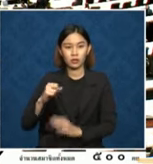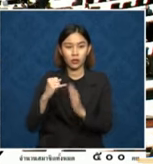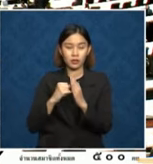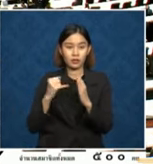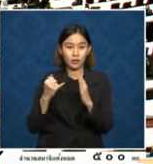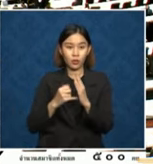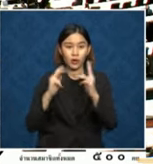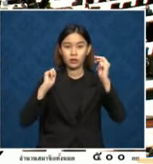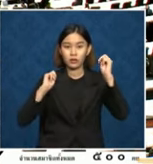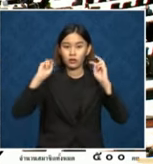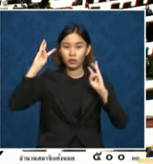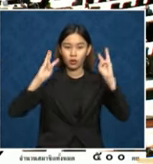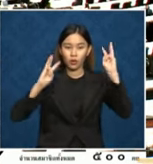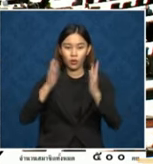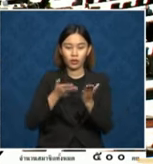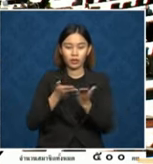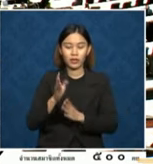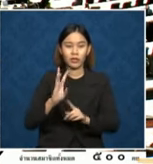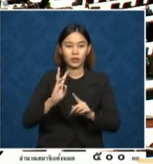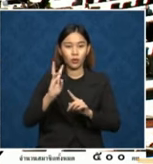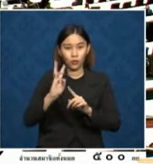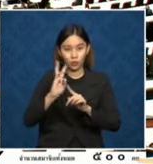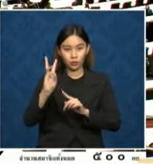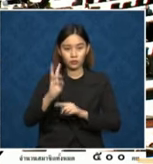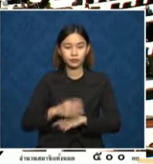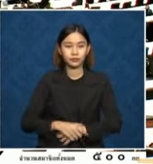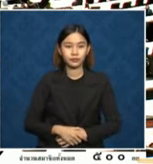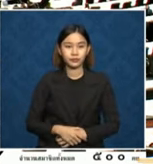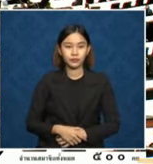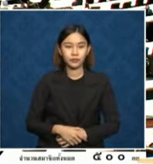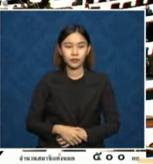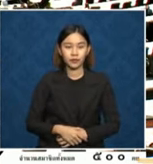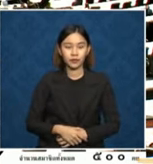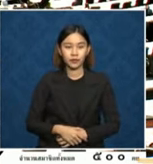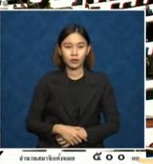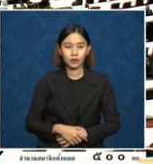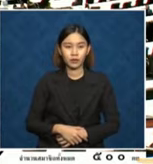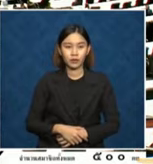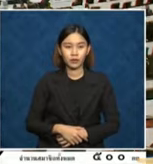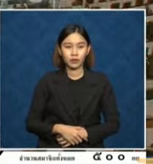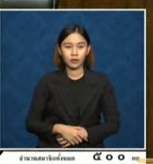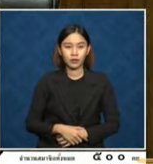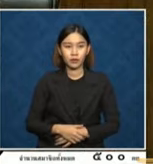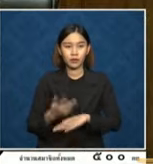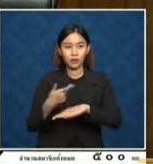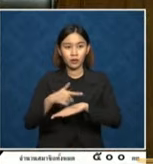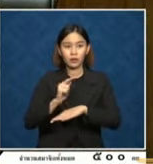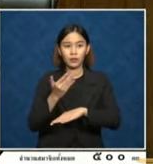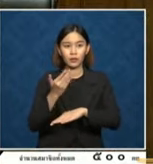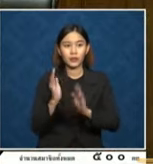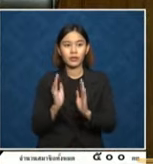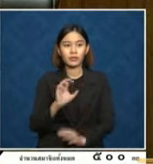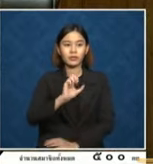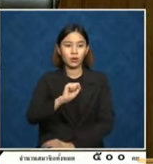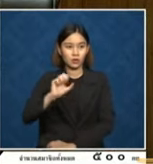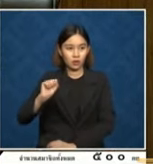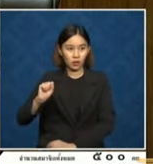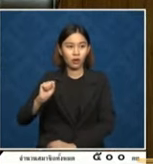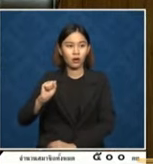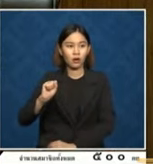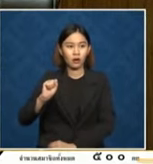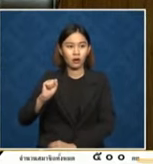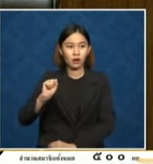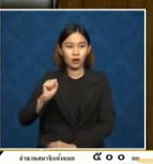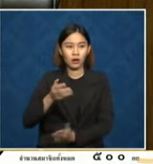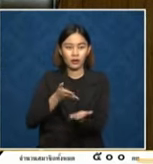วัดนครสวรรค์เขตเลือกตั้งที่6ท่านประธานครับท่านประธานก็เป็นผู้แทนราษฎรแบบ